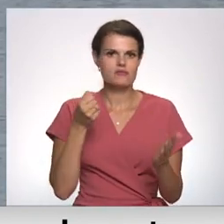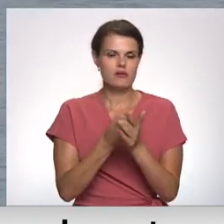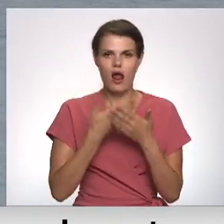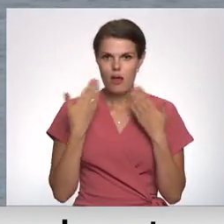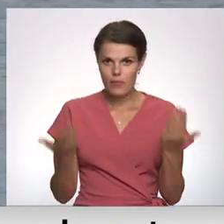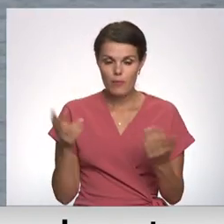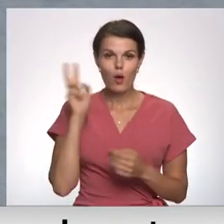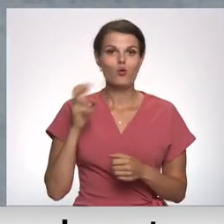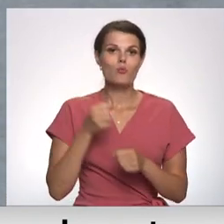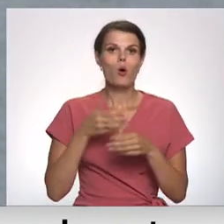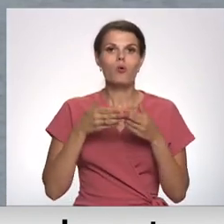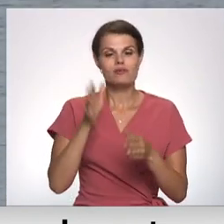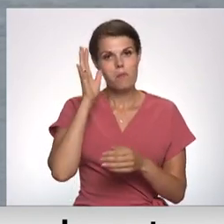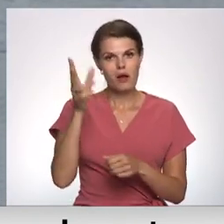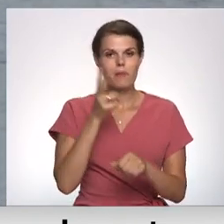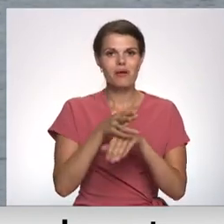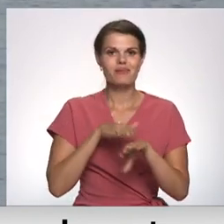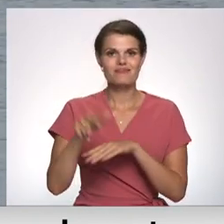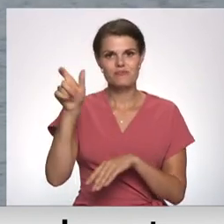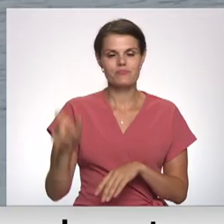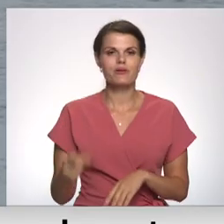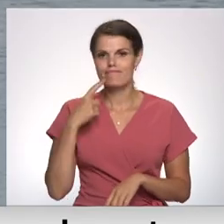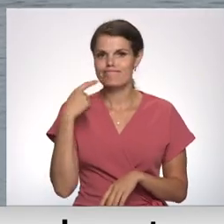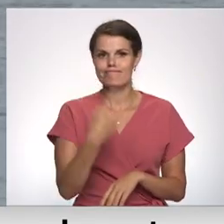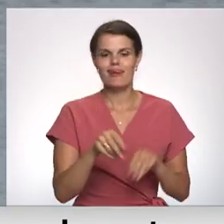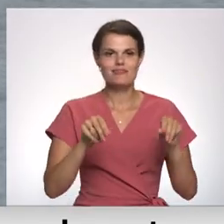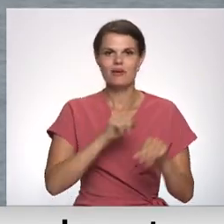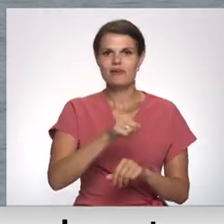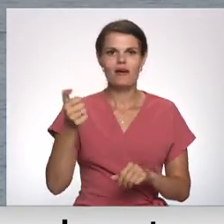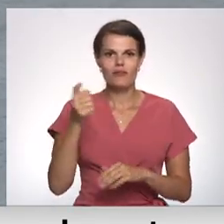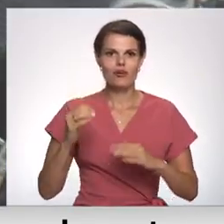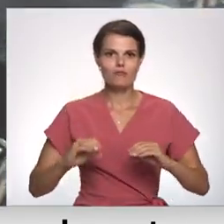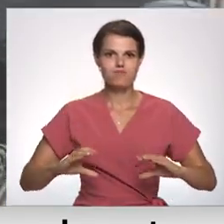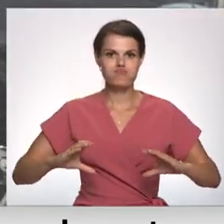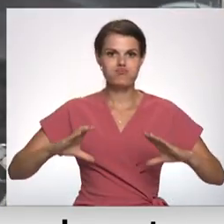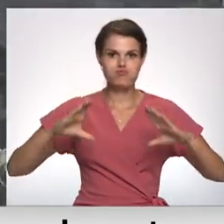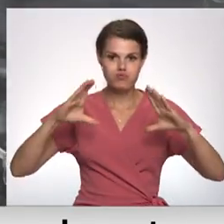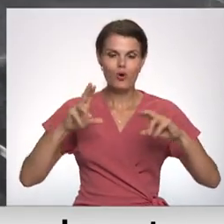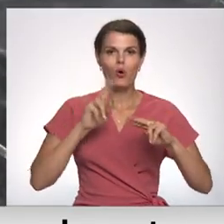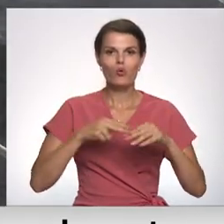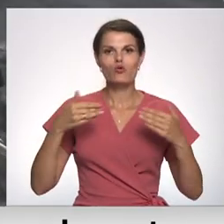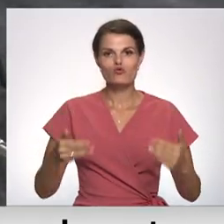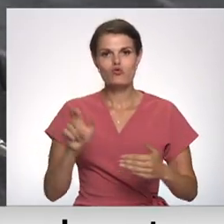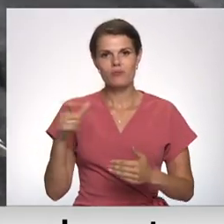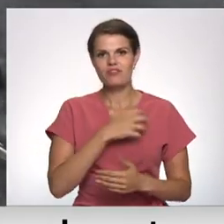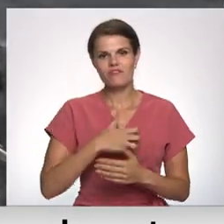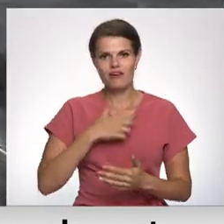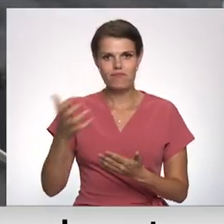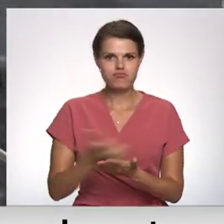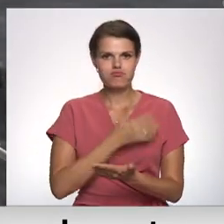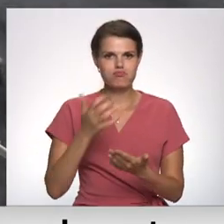norāda Jūrmalas ostas pārvaldnieku pienākumu izpildītājs, smilšu ar katru gadu kļūstot vairāk. Un šobrīd būtu jāizvāc jau vairāk